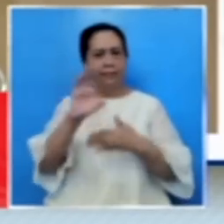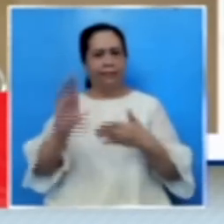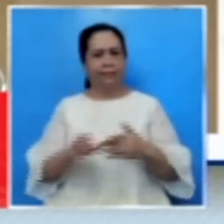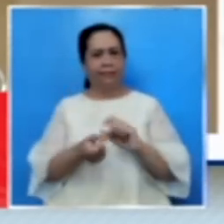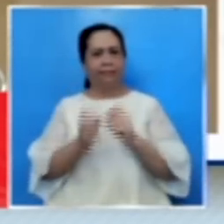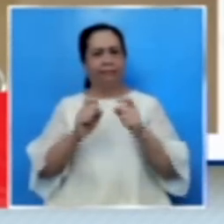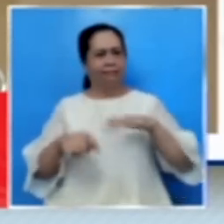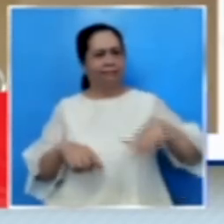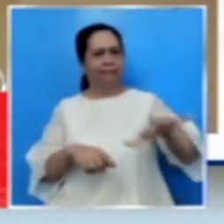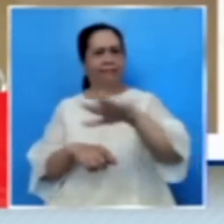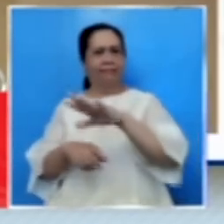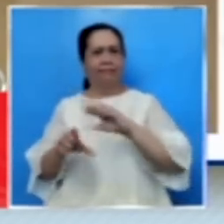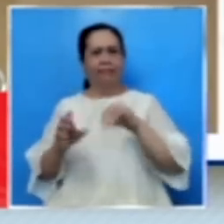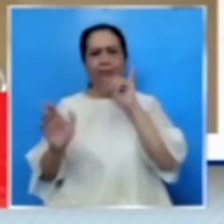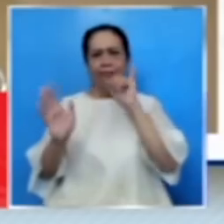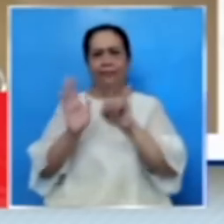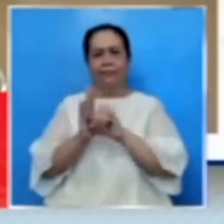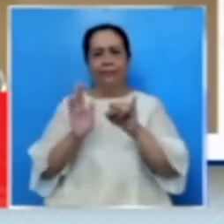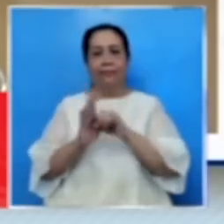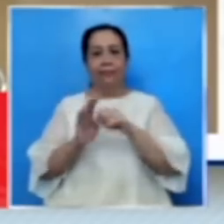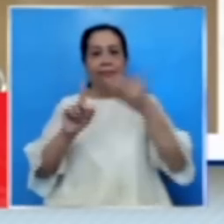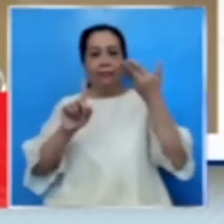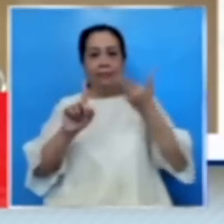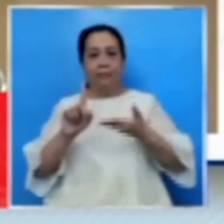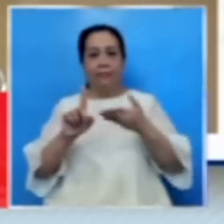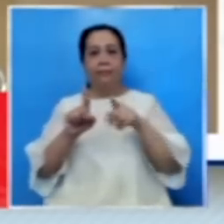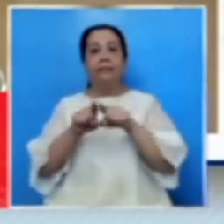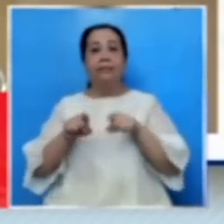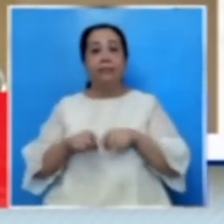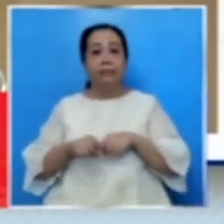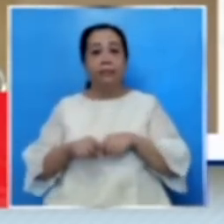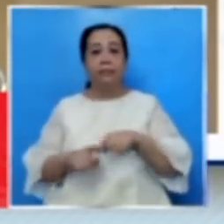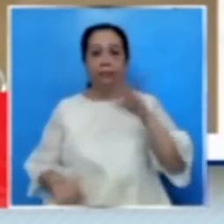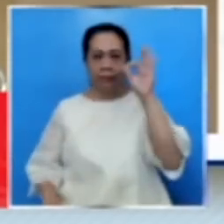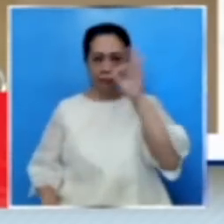of our identity as Filipinos.